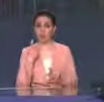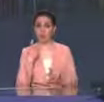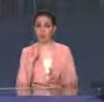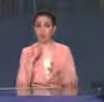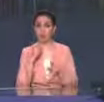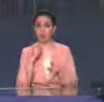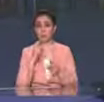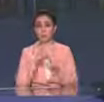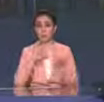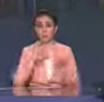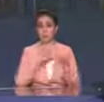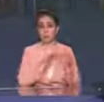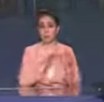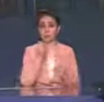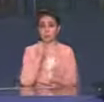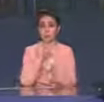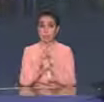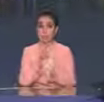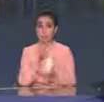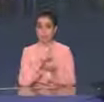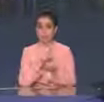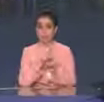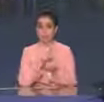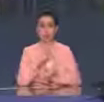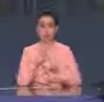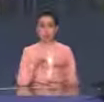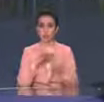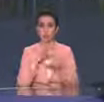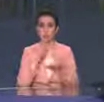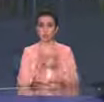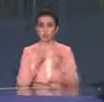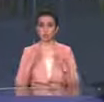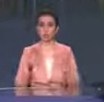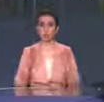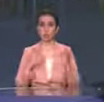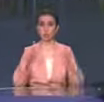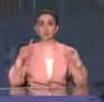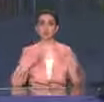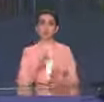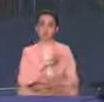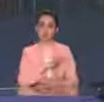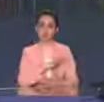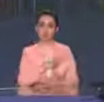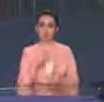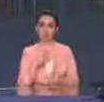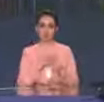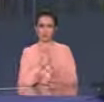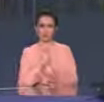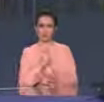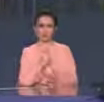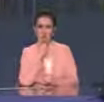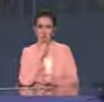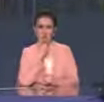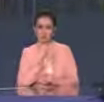в одном предложении например задали задание лишние этот случай случился совершенно не красиво